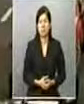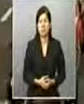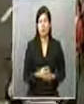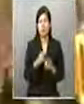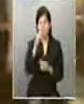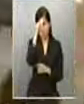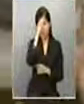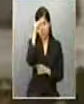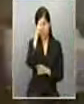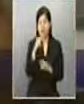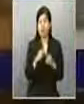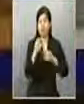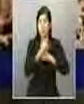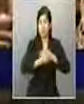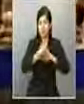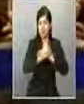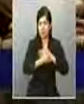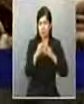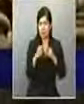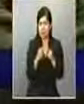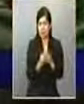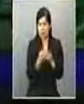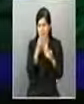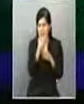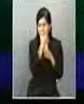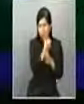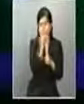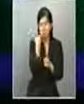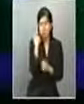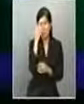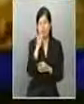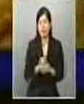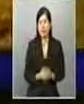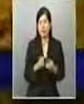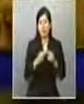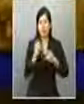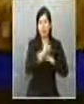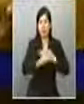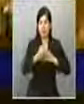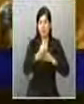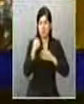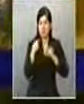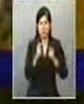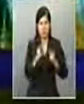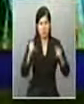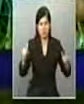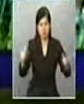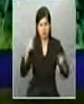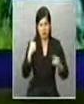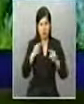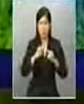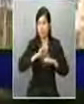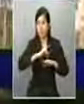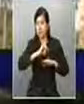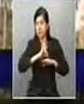ถือเป็นประเทศที่ได้รับความสนใจจากหลายๆประเทศทั่วโลกเพราะถือเป็นประเทศที่มีขนาดใหญ่โดยทรัพยากรธรรมชาติที่อุดมส